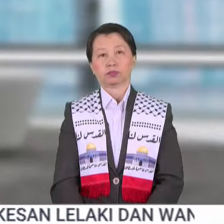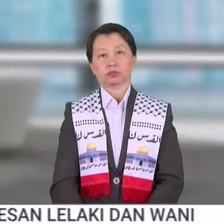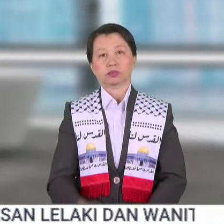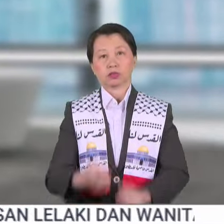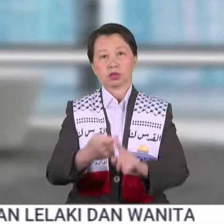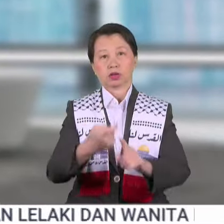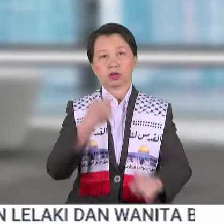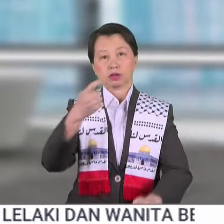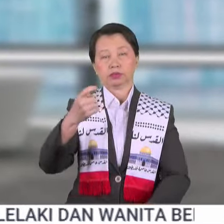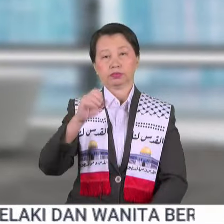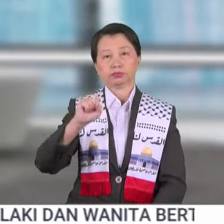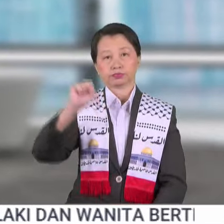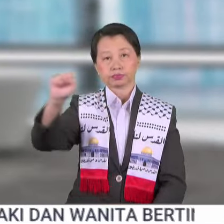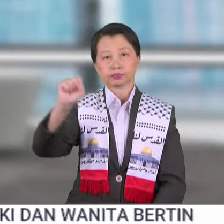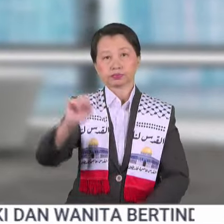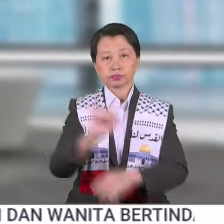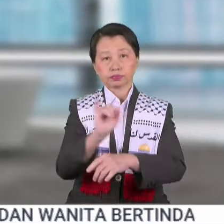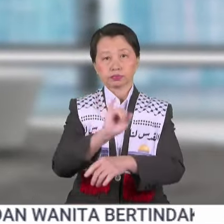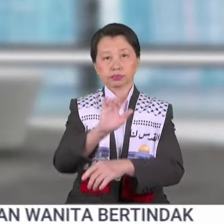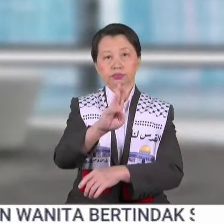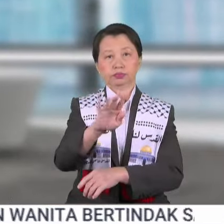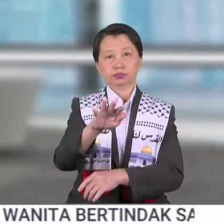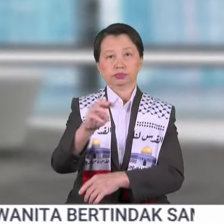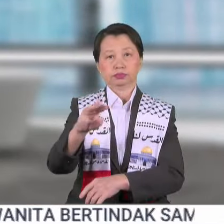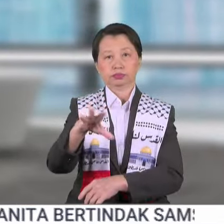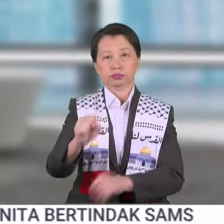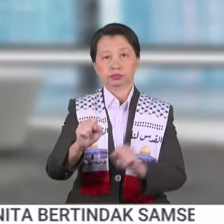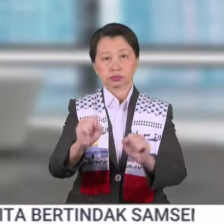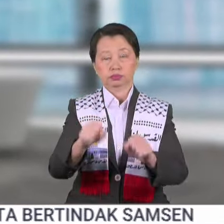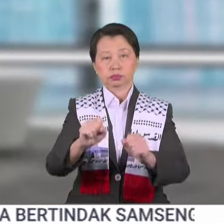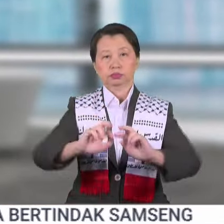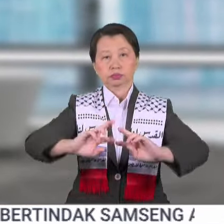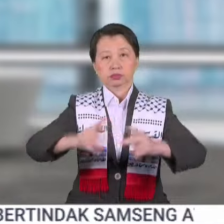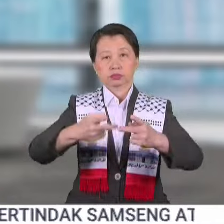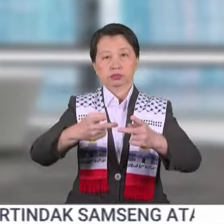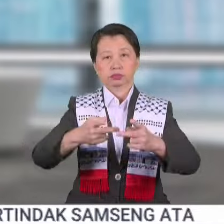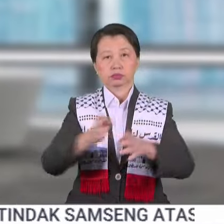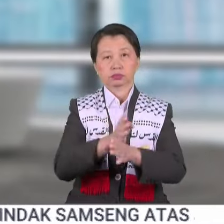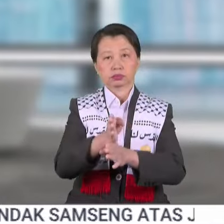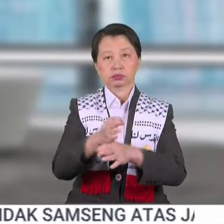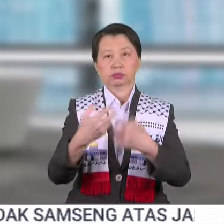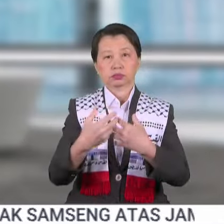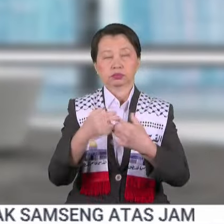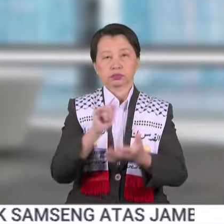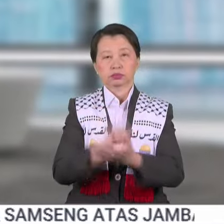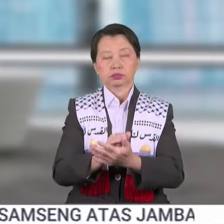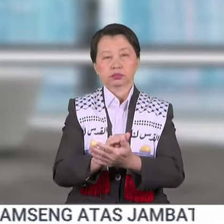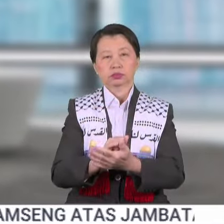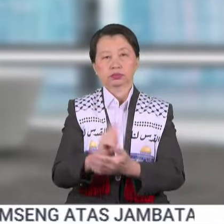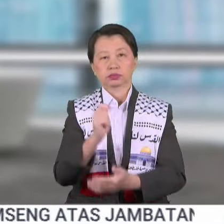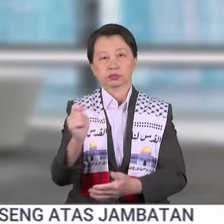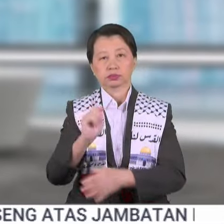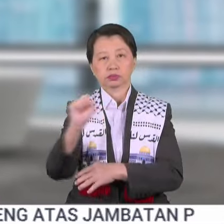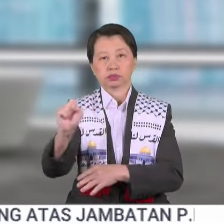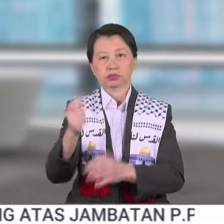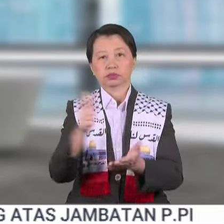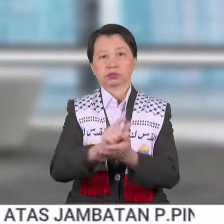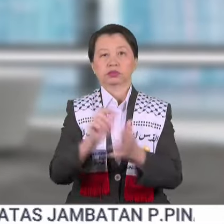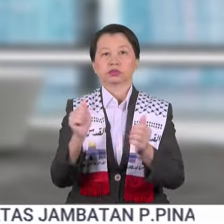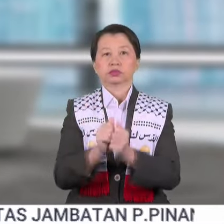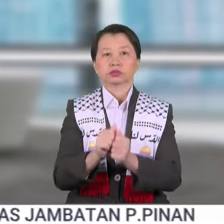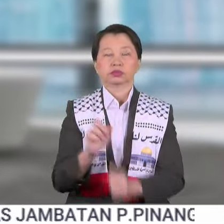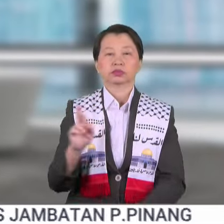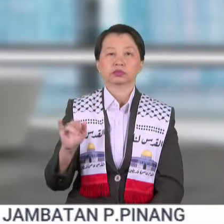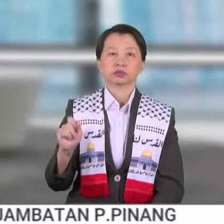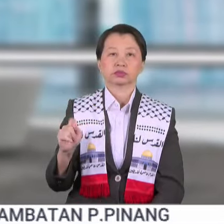Paparan dari negeri di bawah bayu, industri biomas berpotensi bangunkan sektor perindustrian di pantai timur Sabah. Laporannya terus bersama